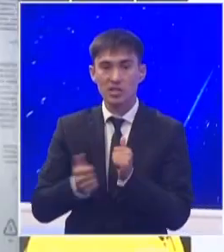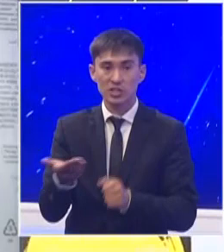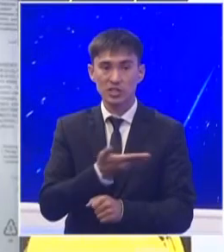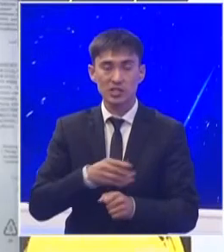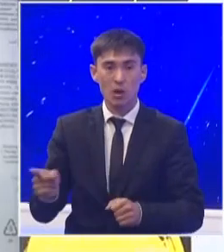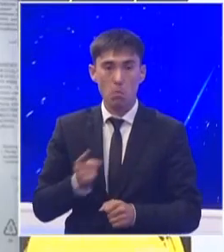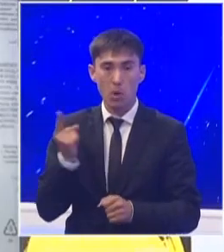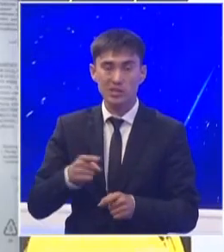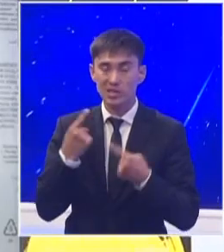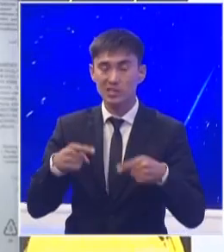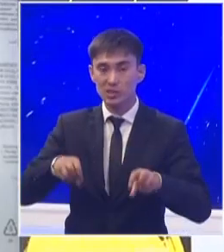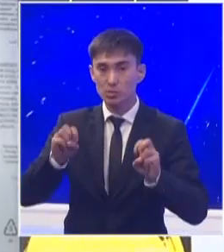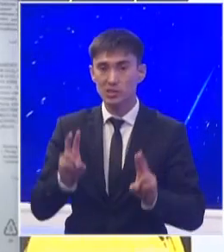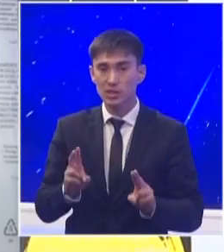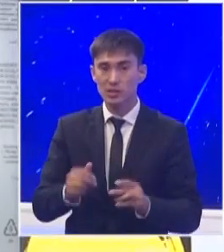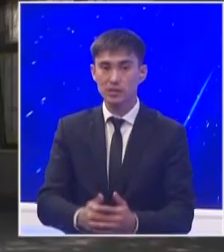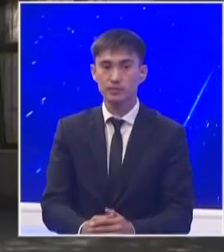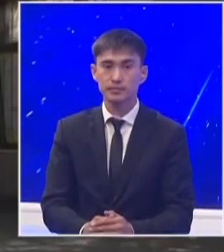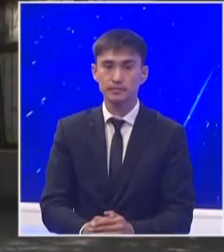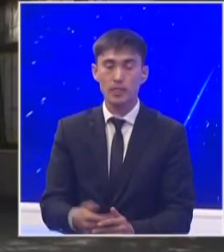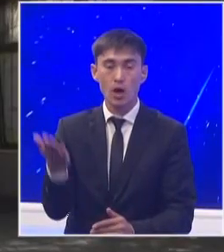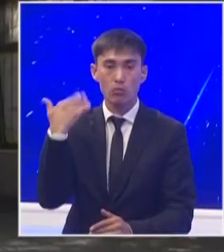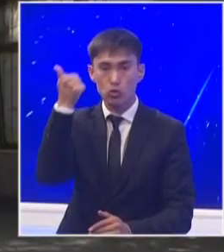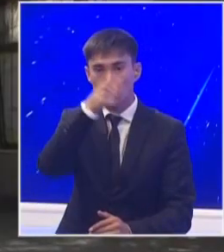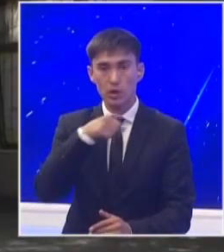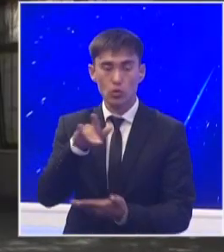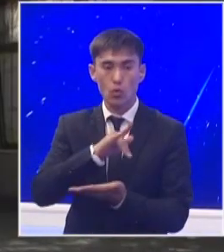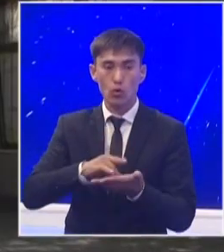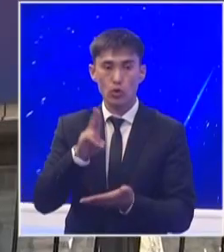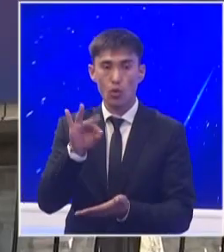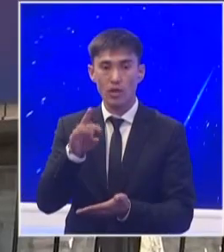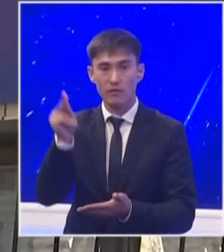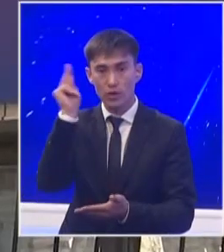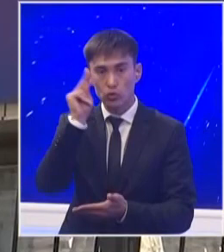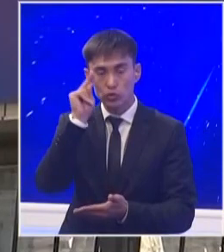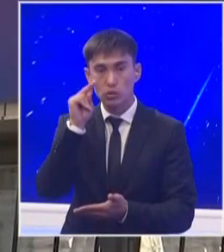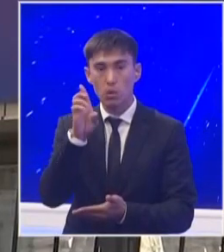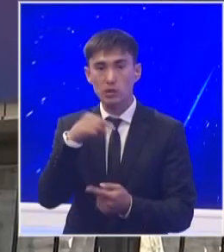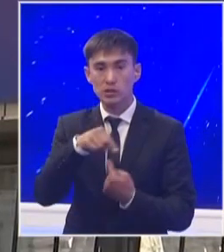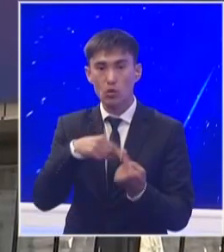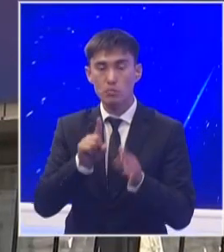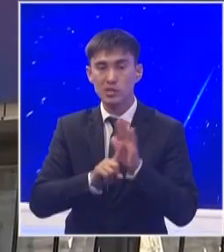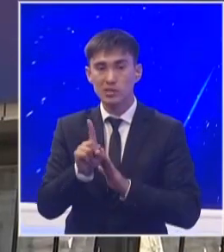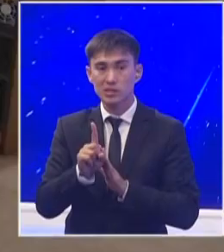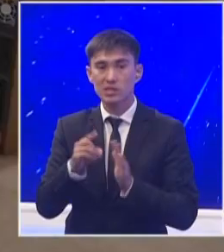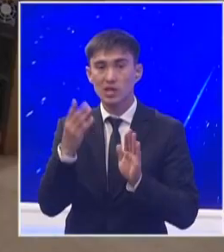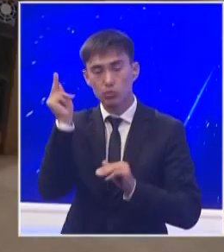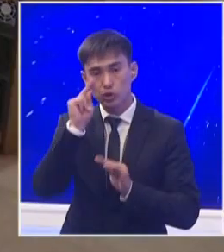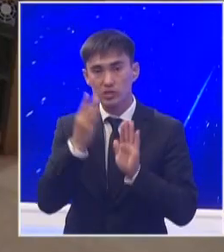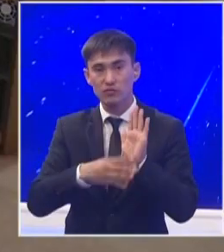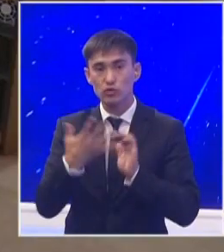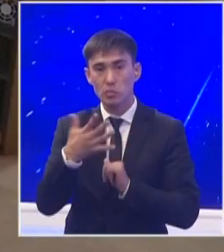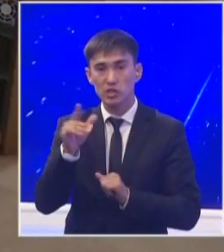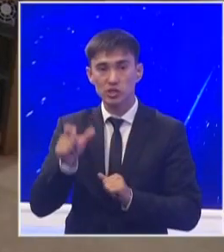– мастер различной специализации. В прошлом году в городе Кунаев на курсах «Бастау бизнес» обучалось 95 человек.